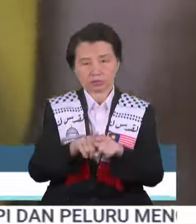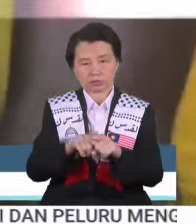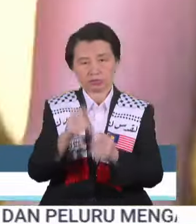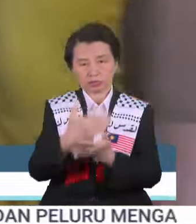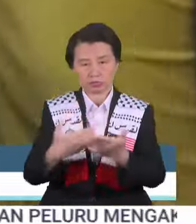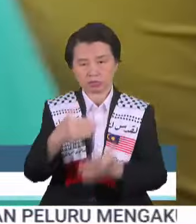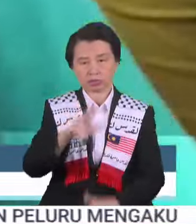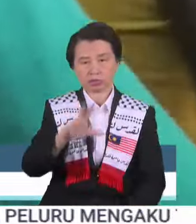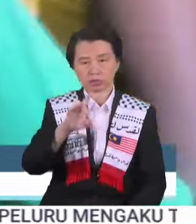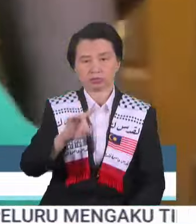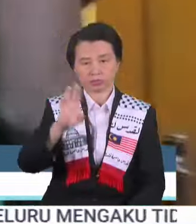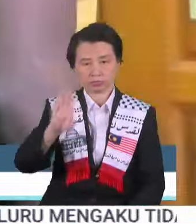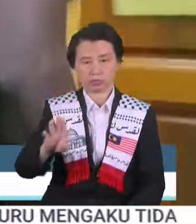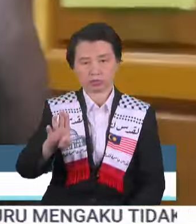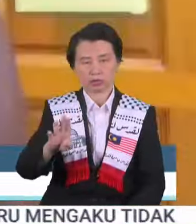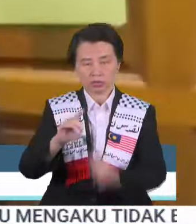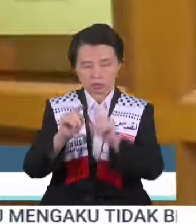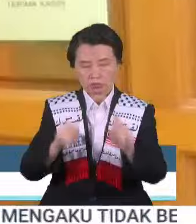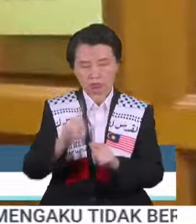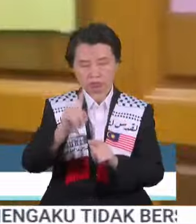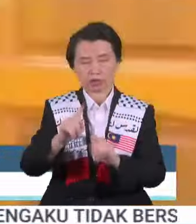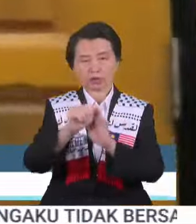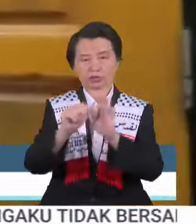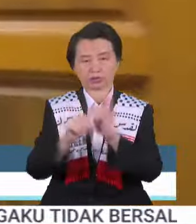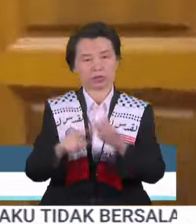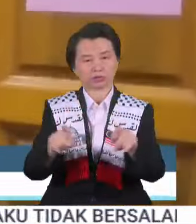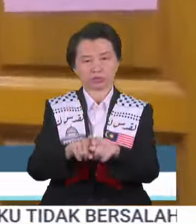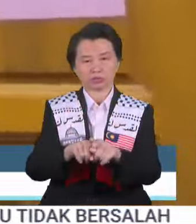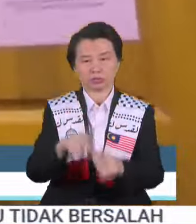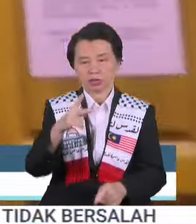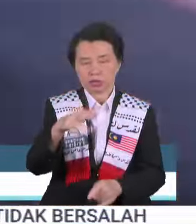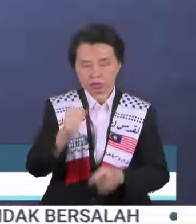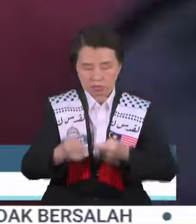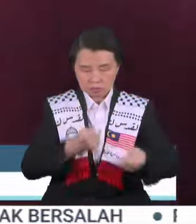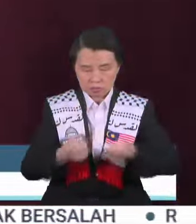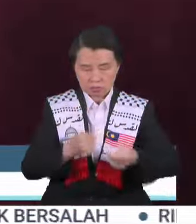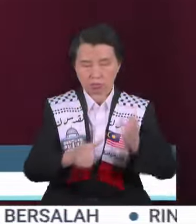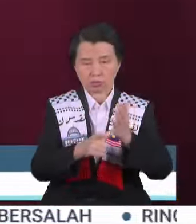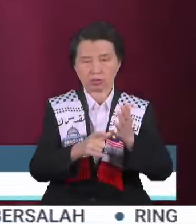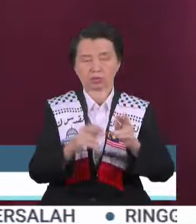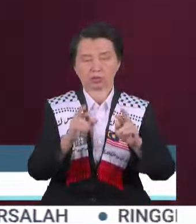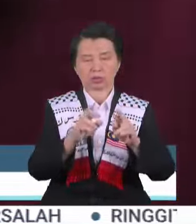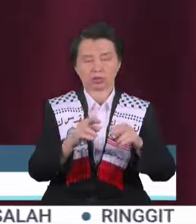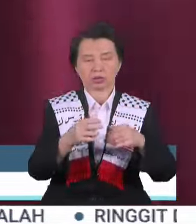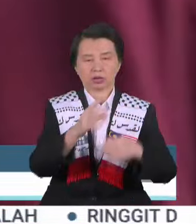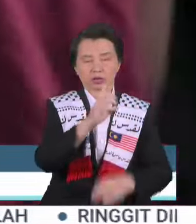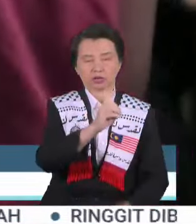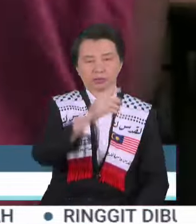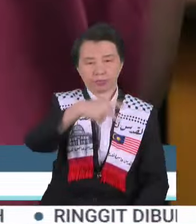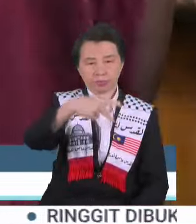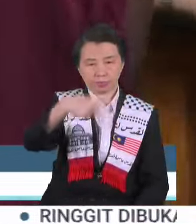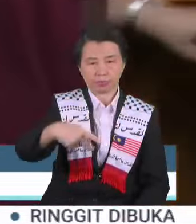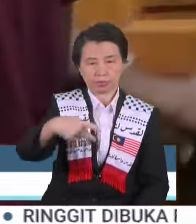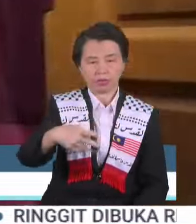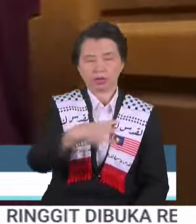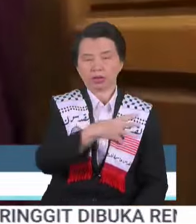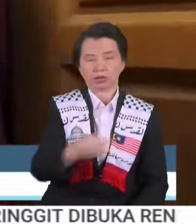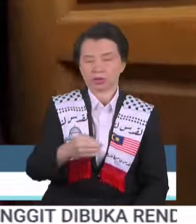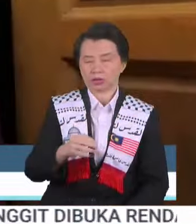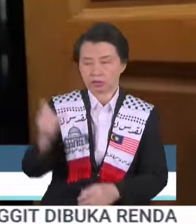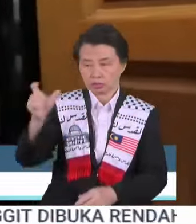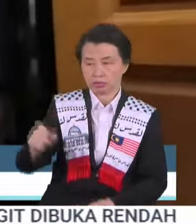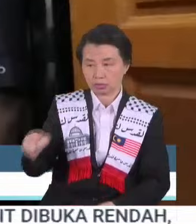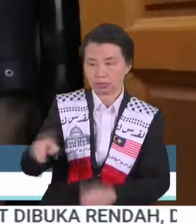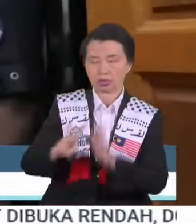Seksyen 38B-1 Akta Sama. Kes dikendalikan Timbalan Pendakwa Raya R. Rishnan Kumar, manakala